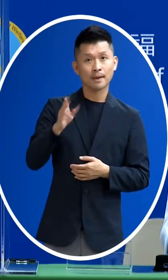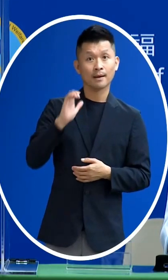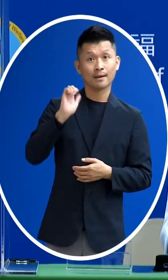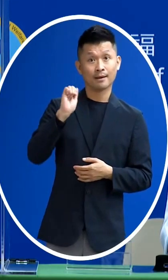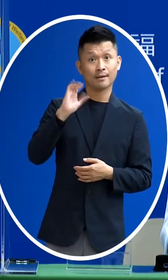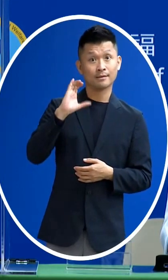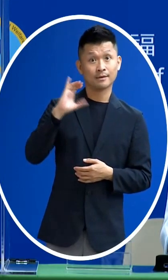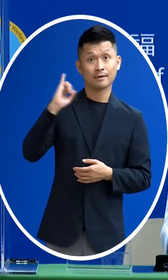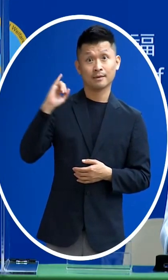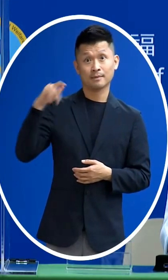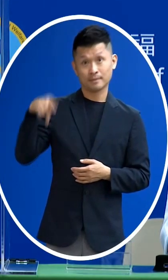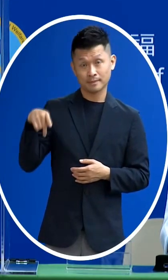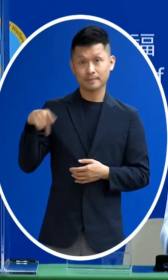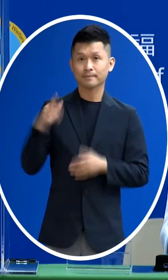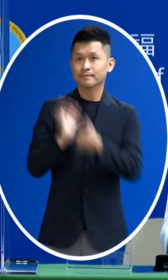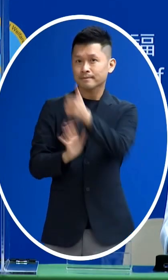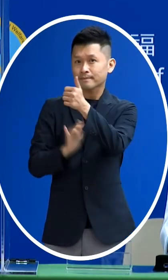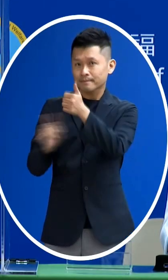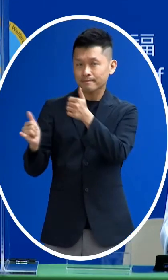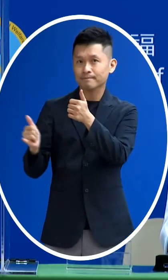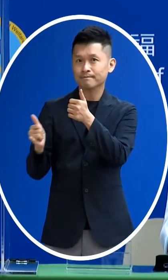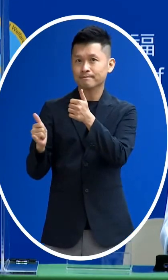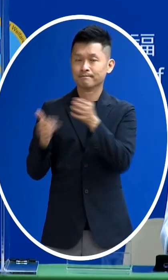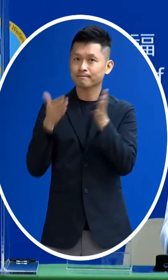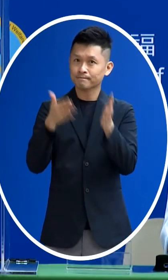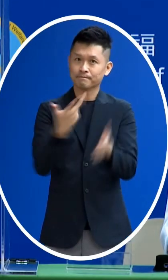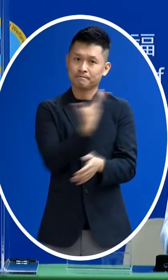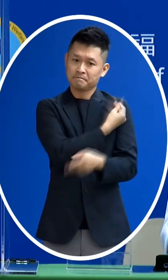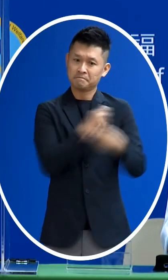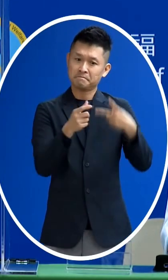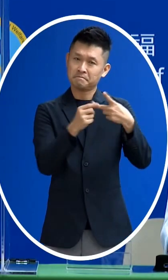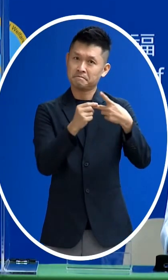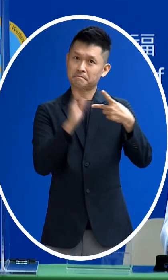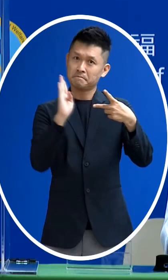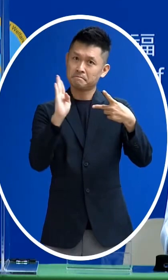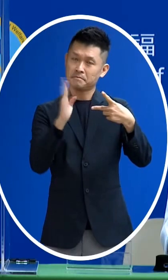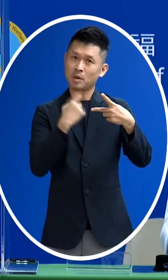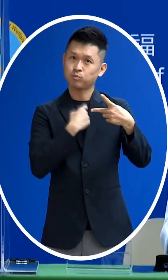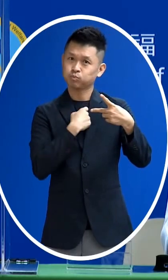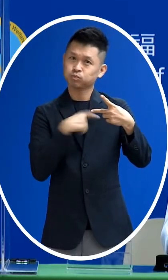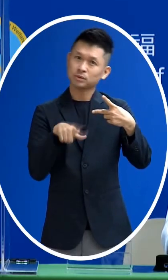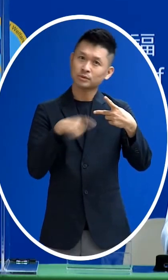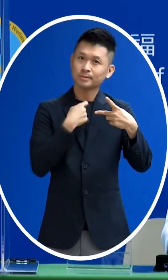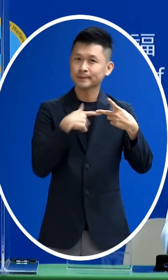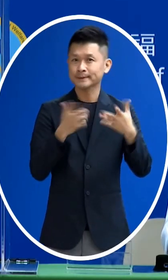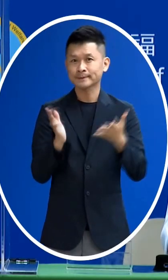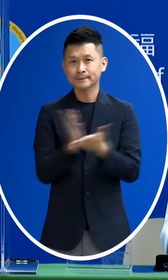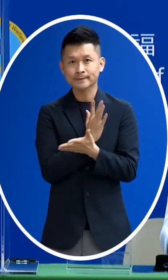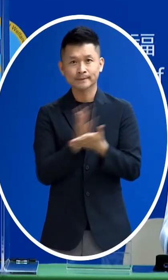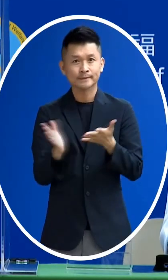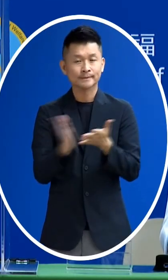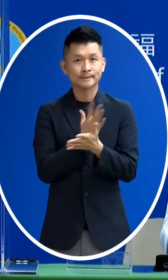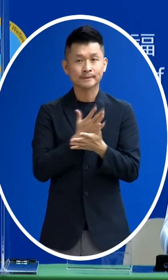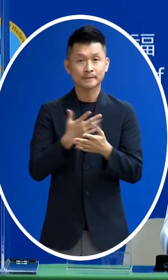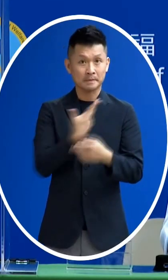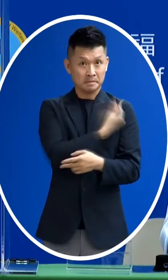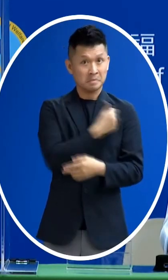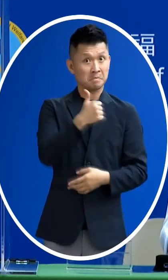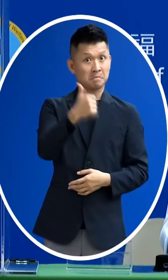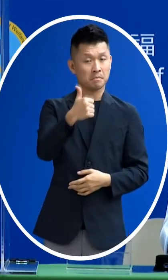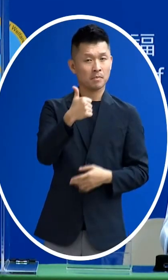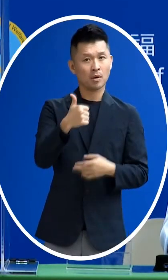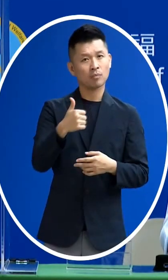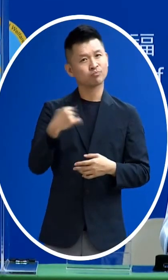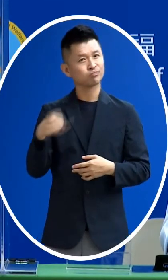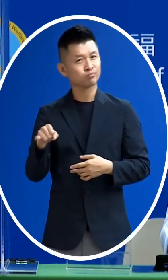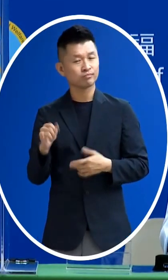的这个委员再针对第二剂这实施到底是否利大于弊的这个部分，